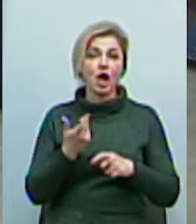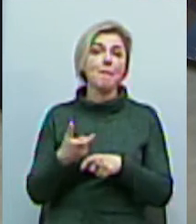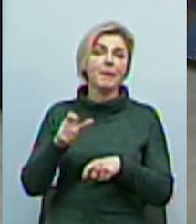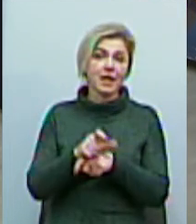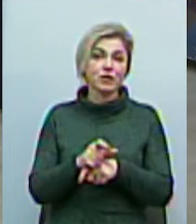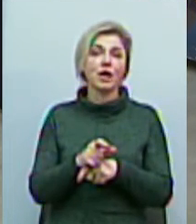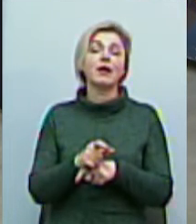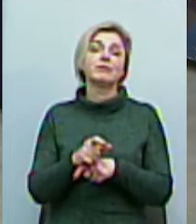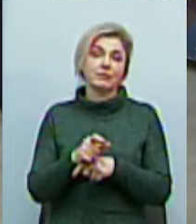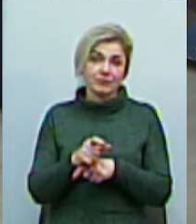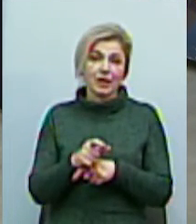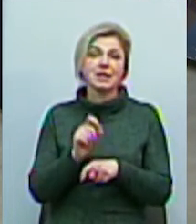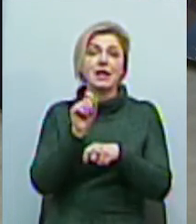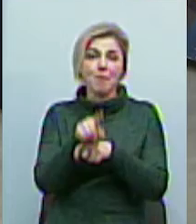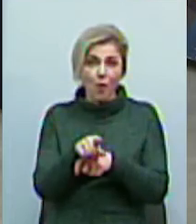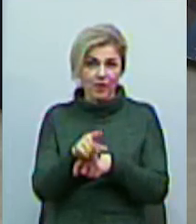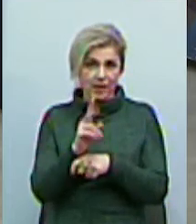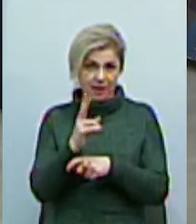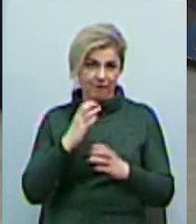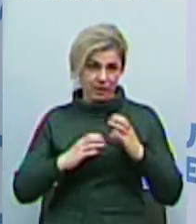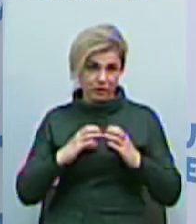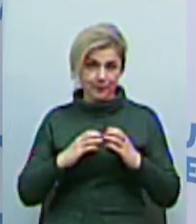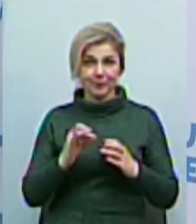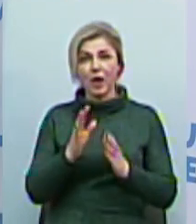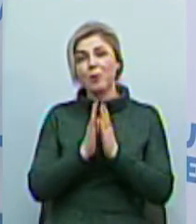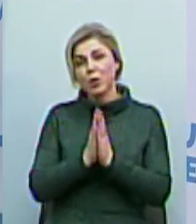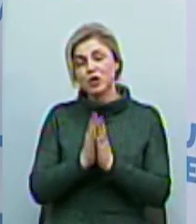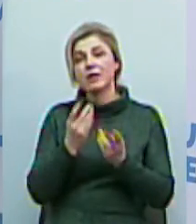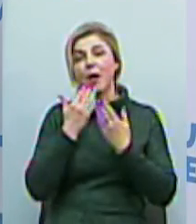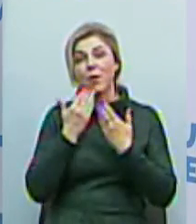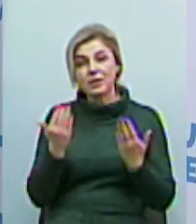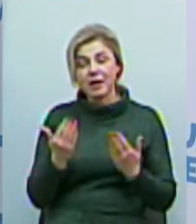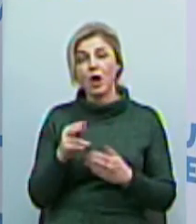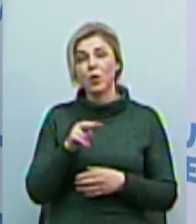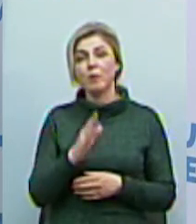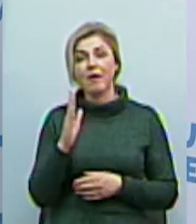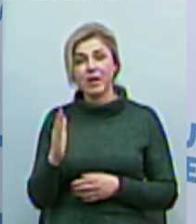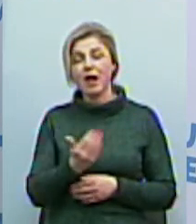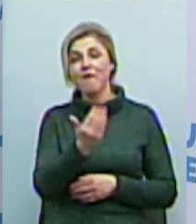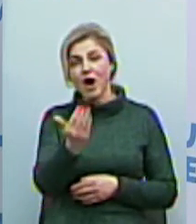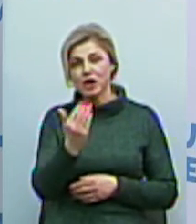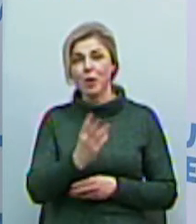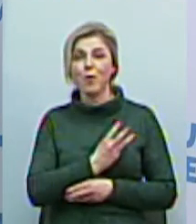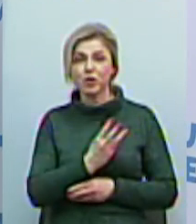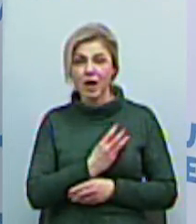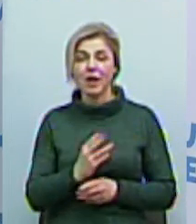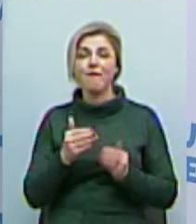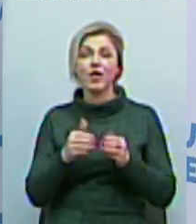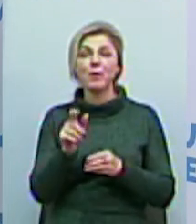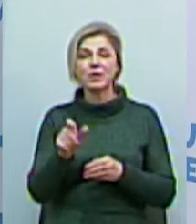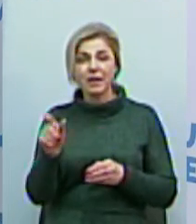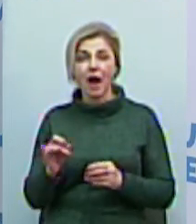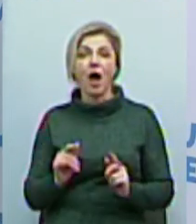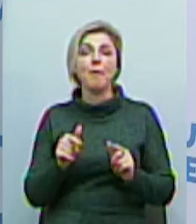замовлять для вступу до вищих навчальних закладів. І, будь ласка, наостанок, Людмила Володимирівна, ваші побажання абітурієнтам, випускникам, що б